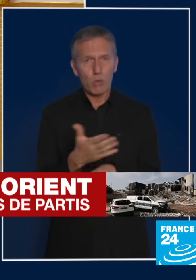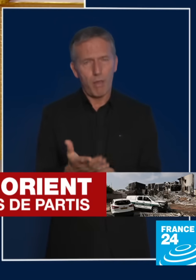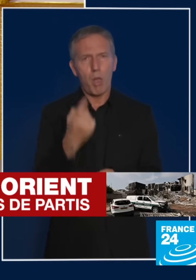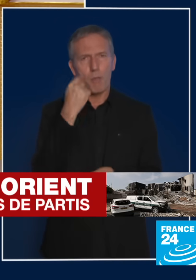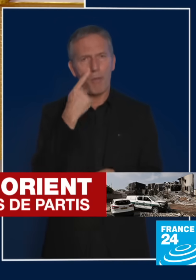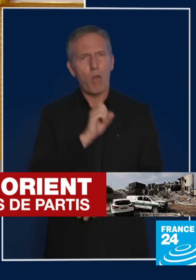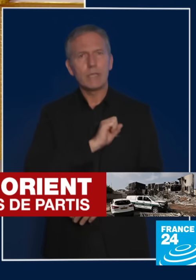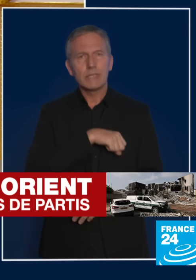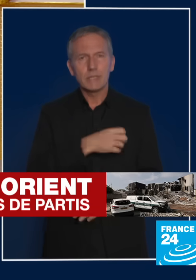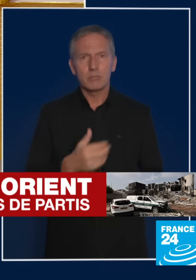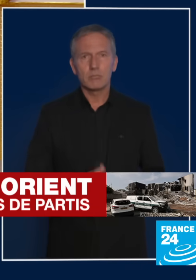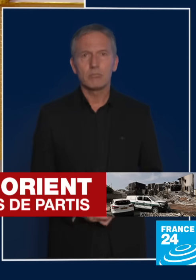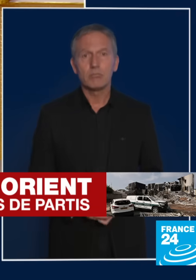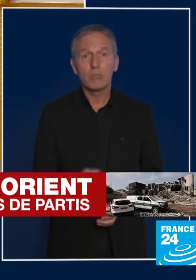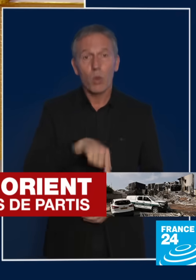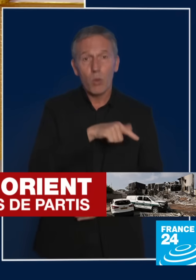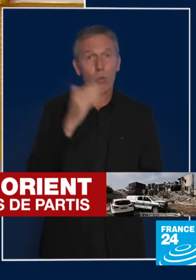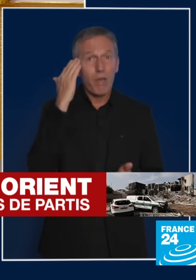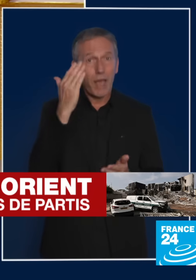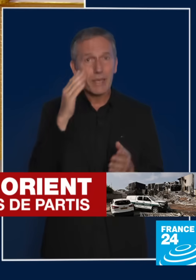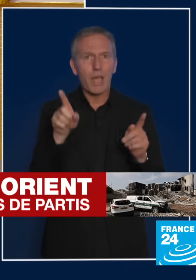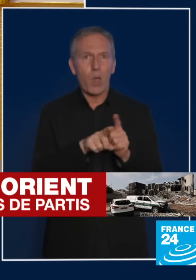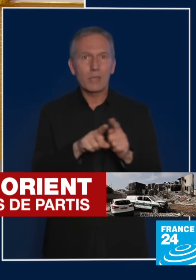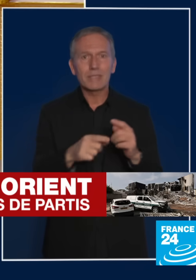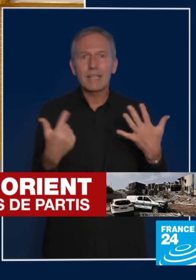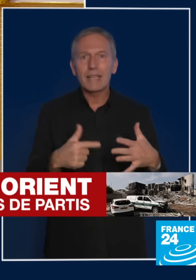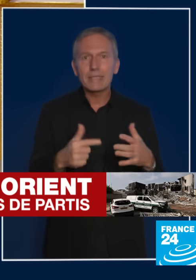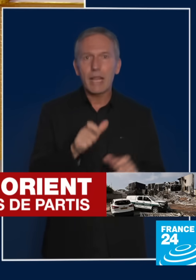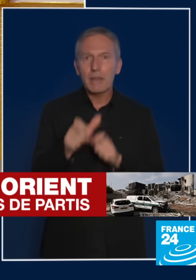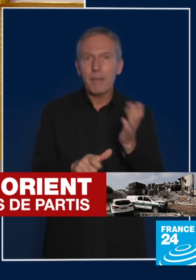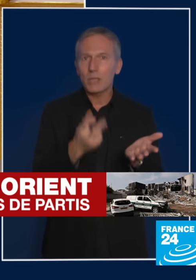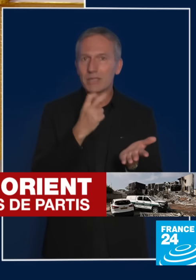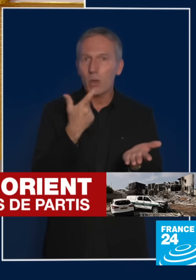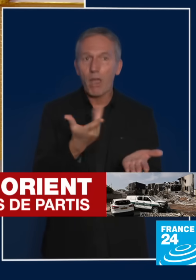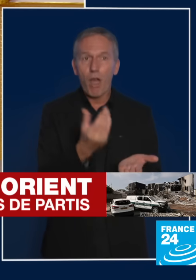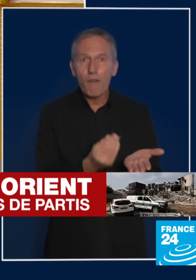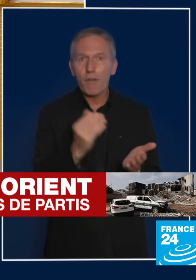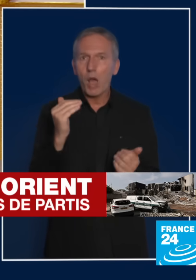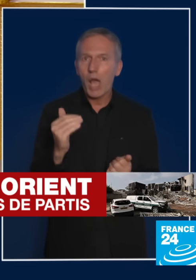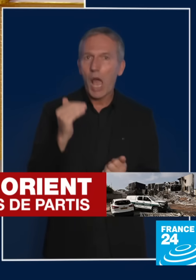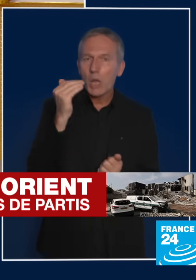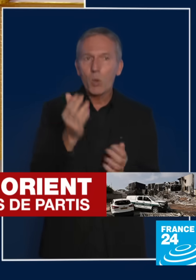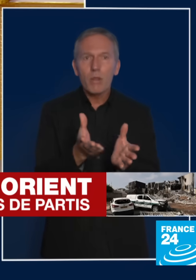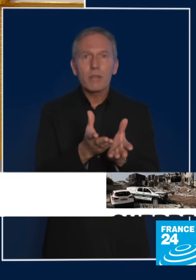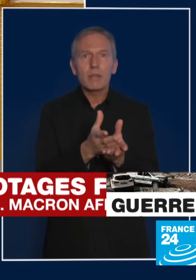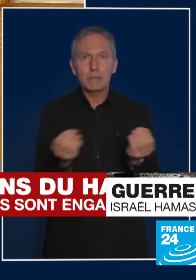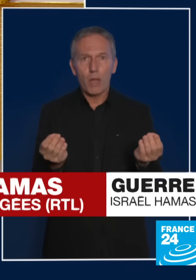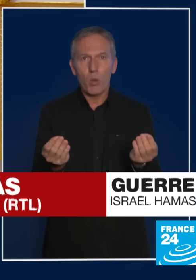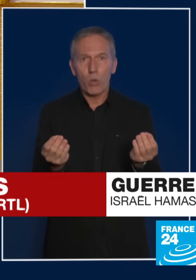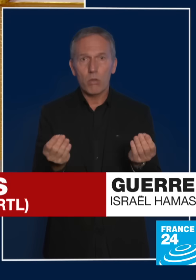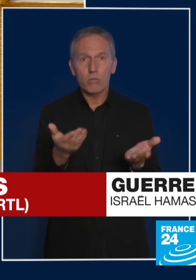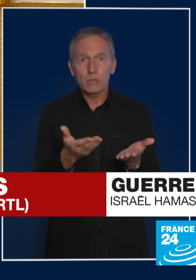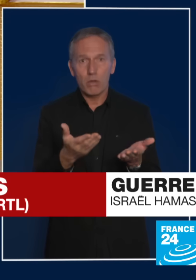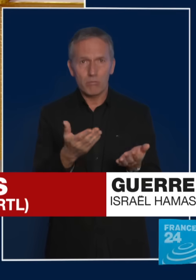pleurs comme nous nous inquiétons pour le sort de nos 17 compatriotes enfants et adultes portés disparu et